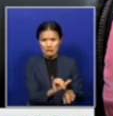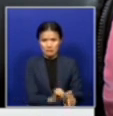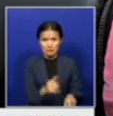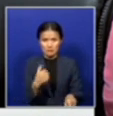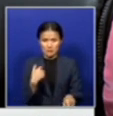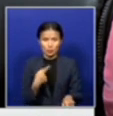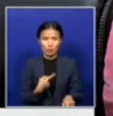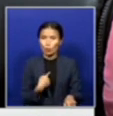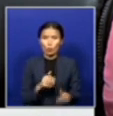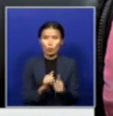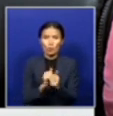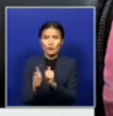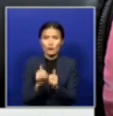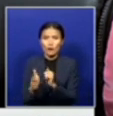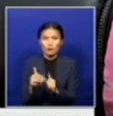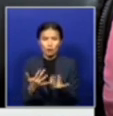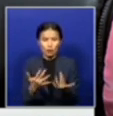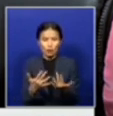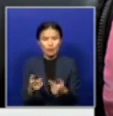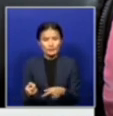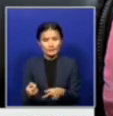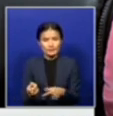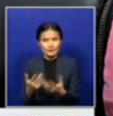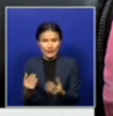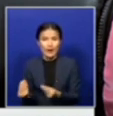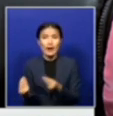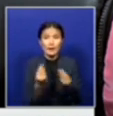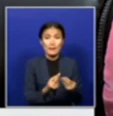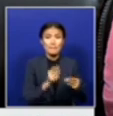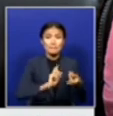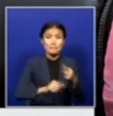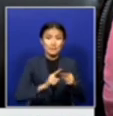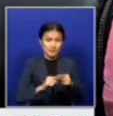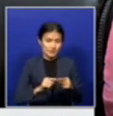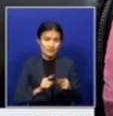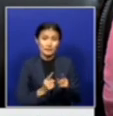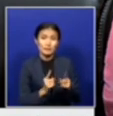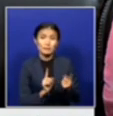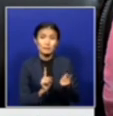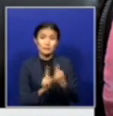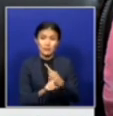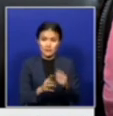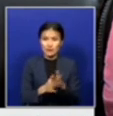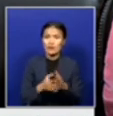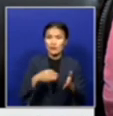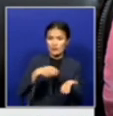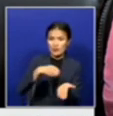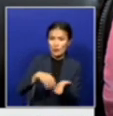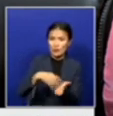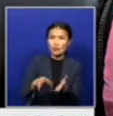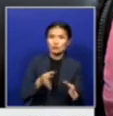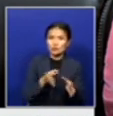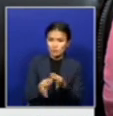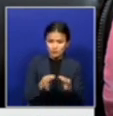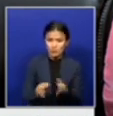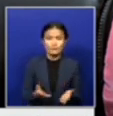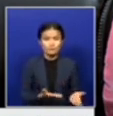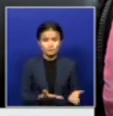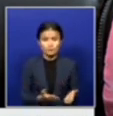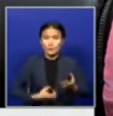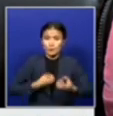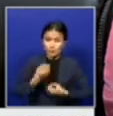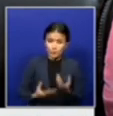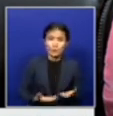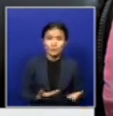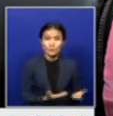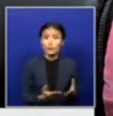าทำหน้าที่ในการอภิปรายรายละเอียดทั้งหมดนะครับหลังจากนี้แทนนะครับก็จะขออนุญาตส